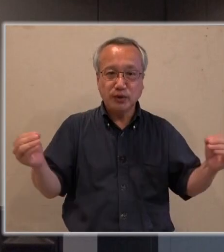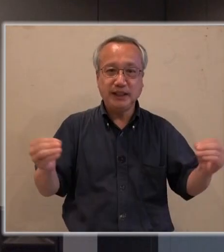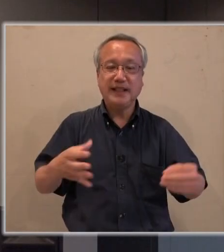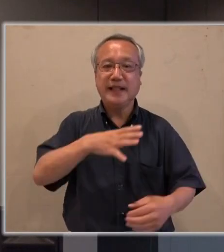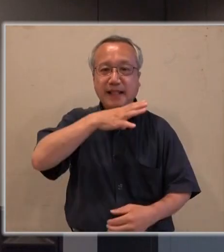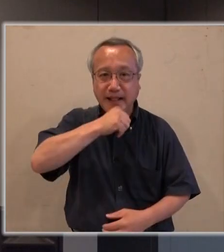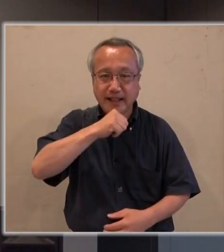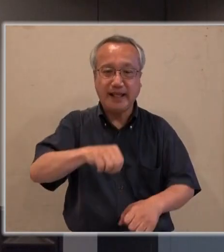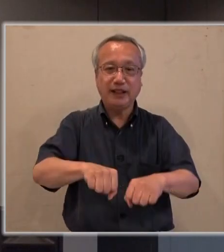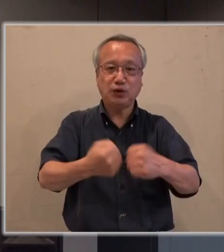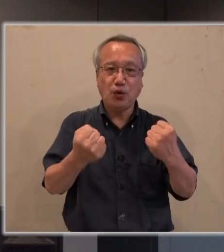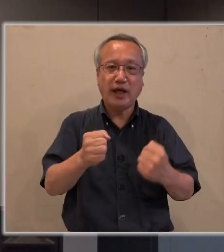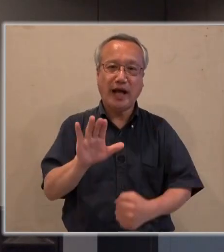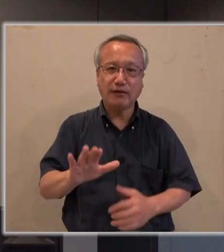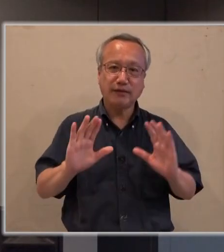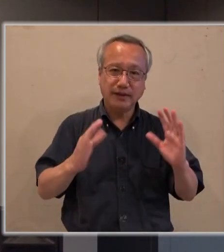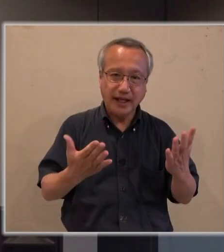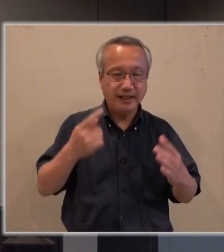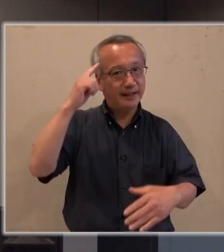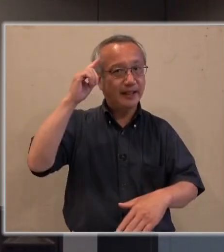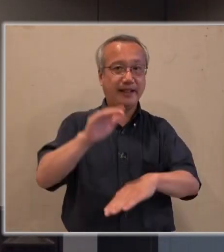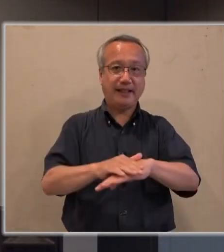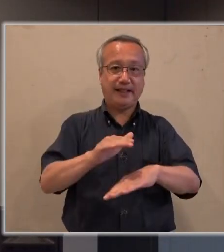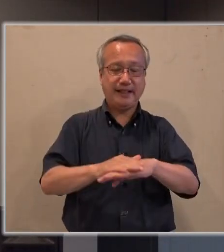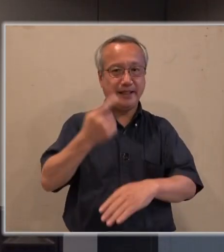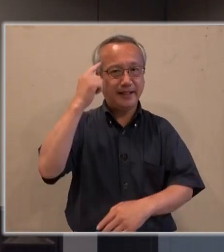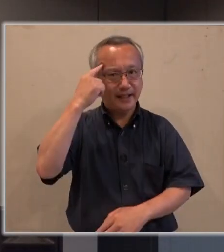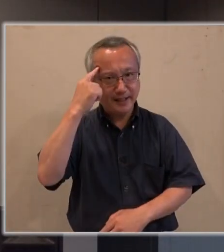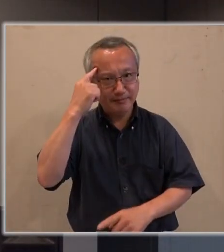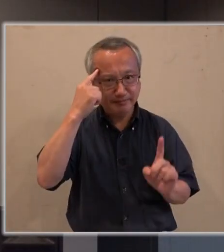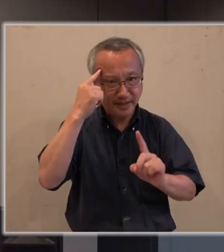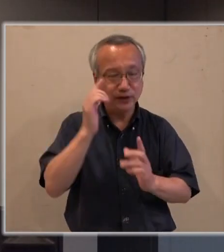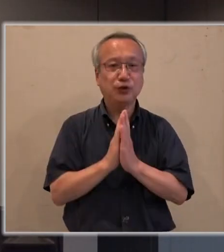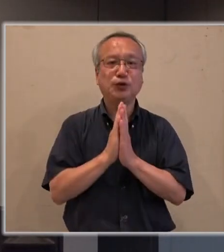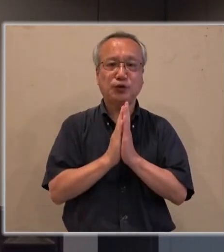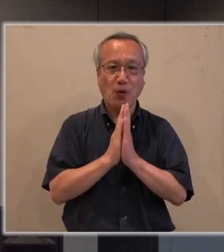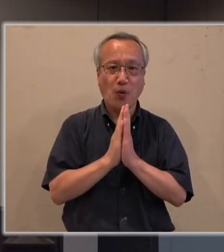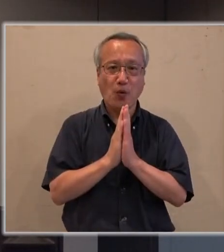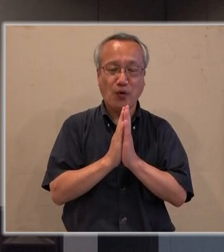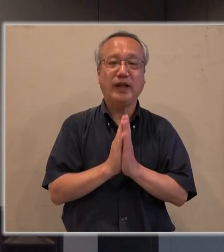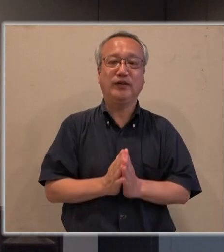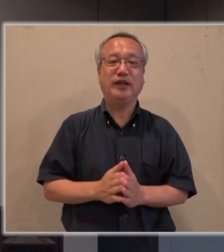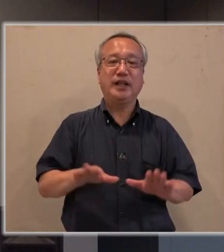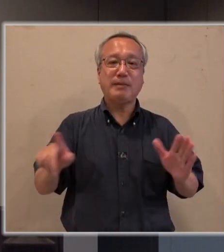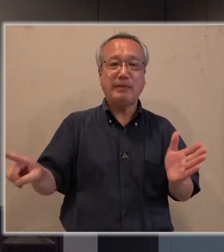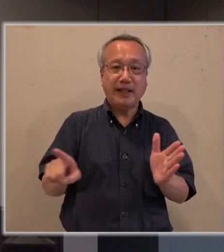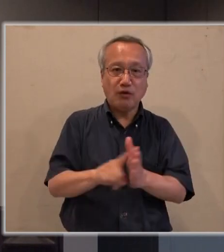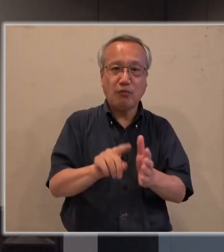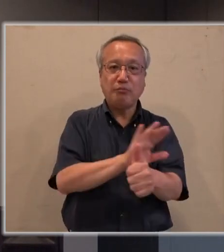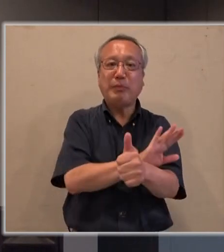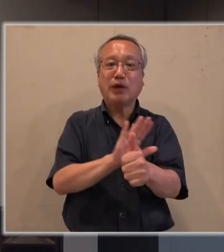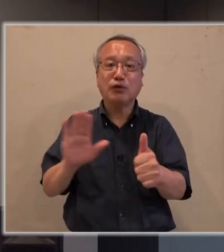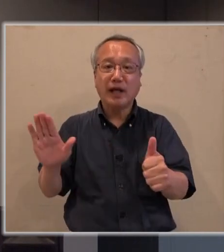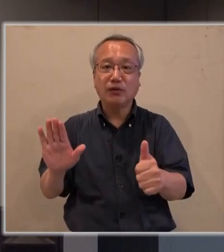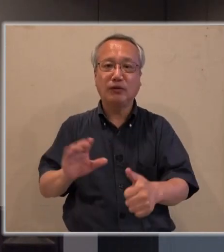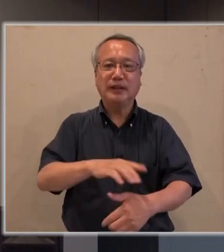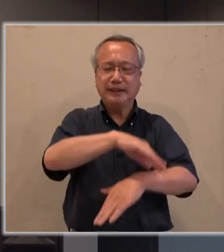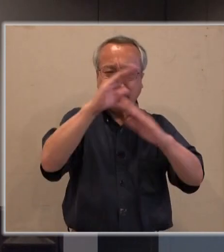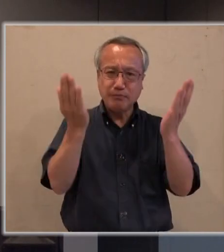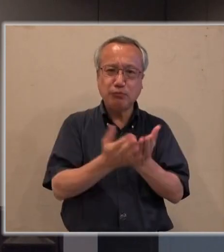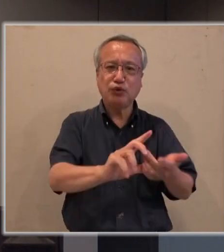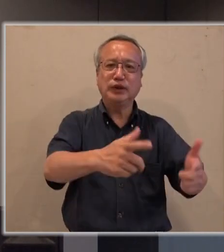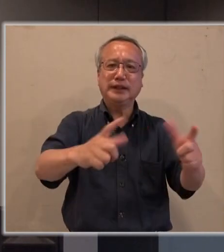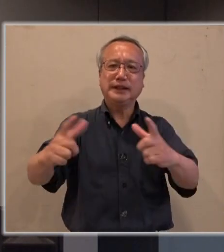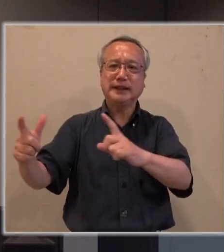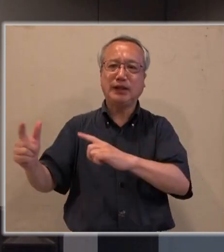齢、障害の有無、考え方、考えていること、宗教も、今までのバックグラウンドも全部違う人、